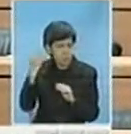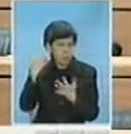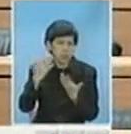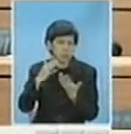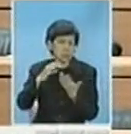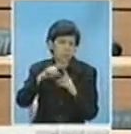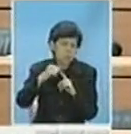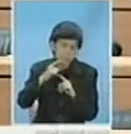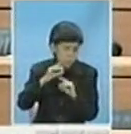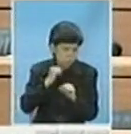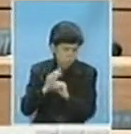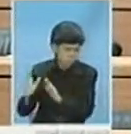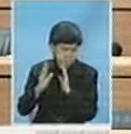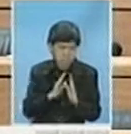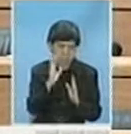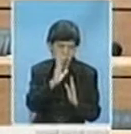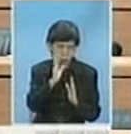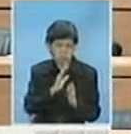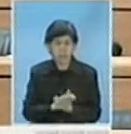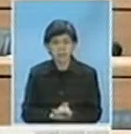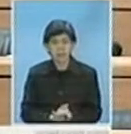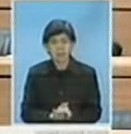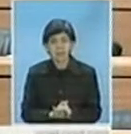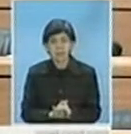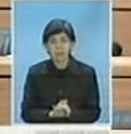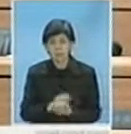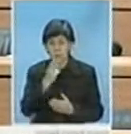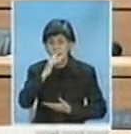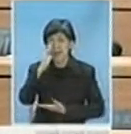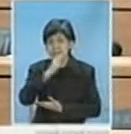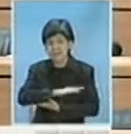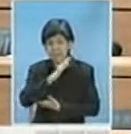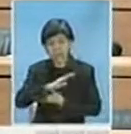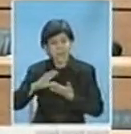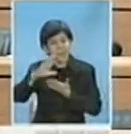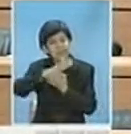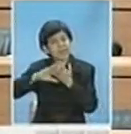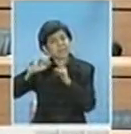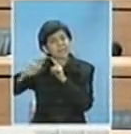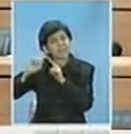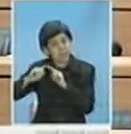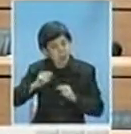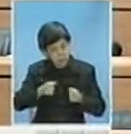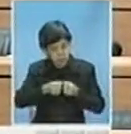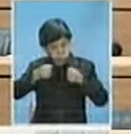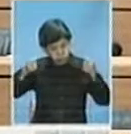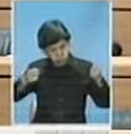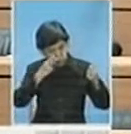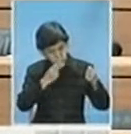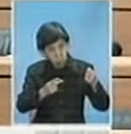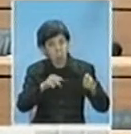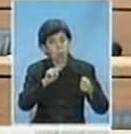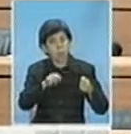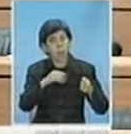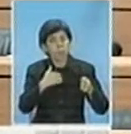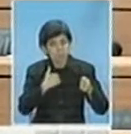าถ้าท่านประธานได้เห็นได้อ่านหนังสือพิมพ์ต่างประเทศสื่อต่างประเทศแล้วก็มีบางส่วน